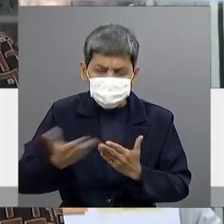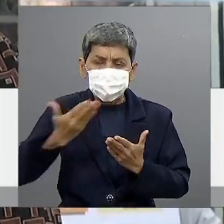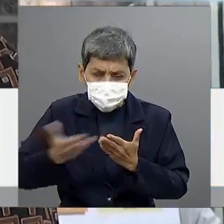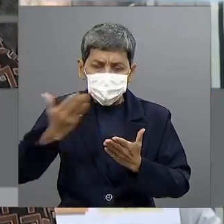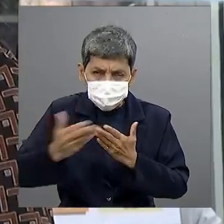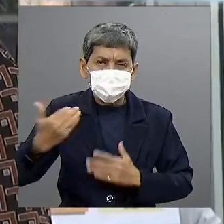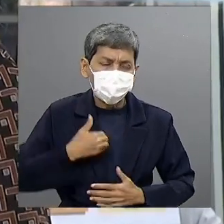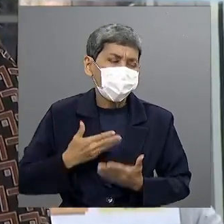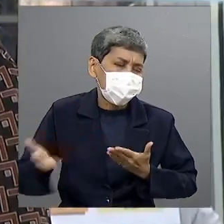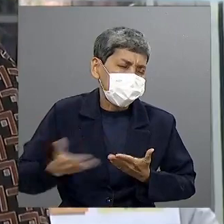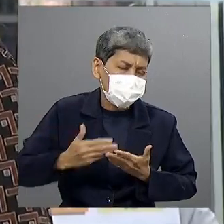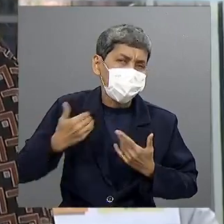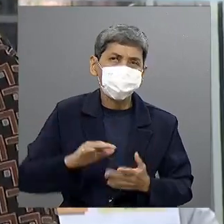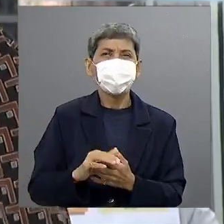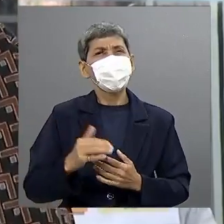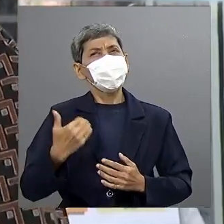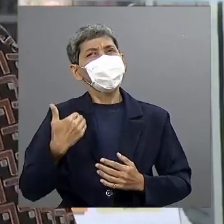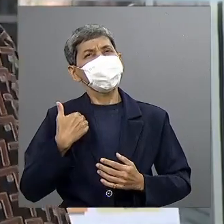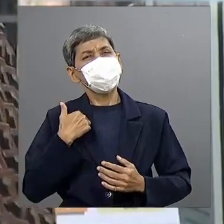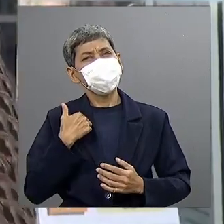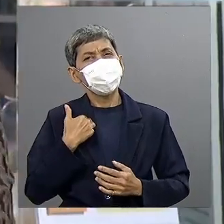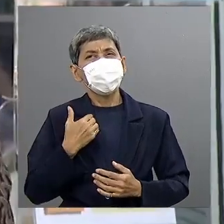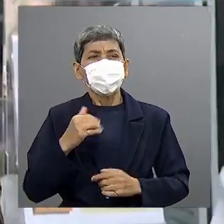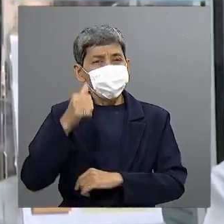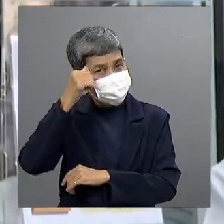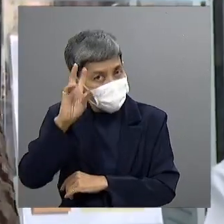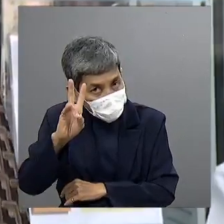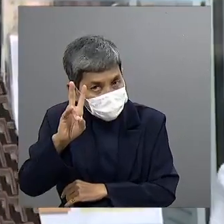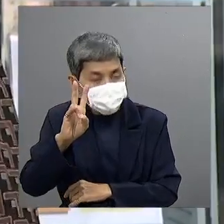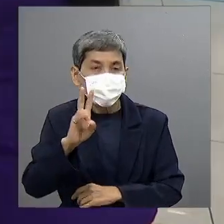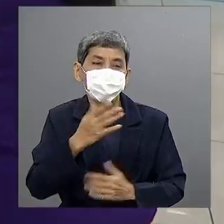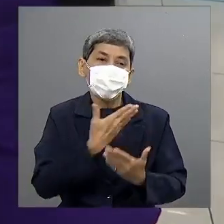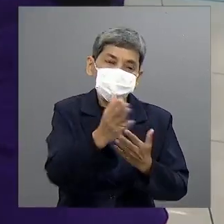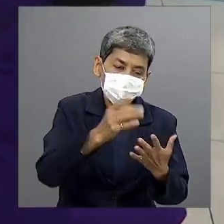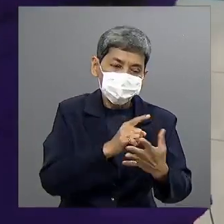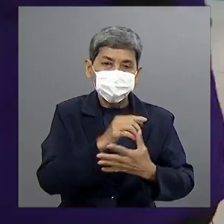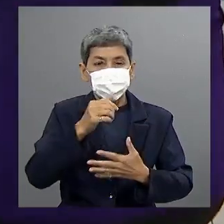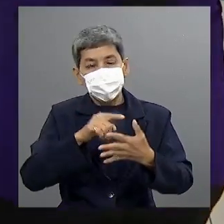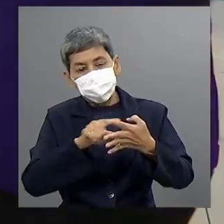นี ้ก็7วันก็มี7วันทีของอาทิตย์ที่14วันอะไรอย่างเงี้ย